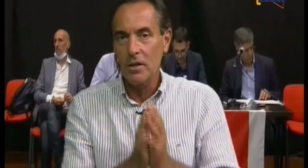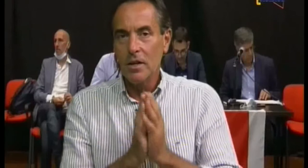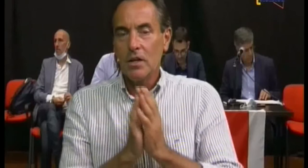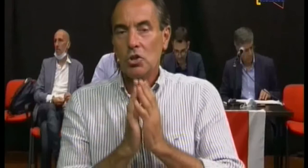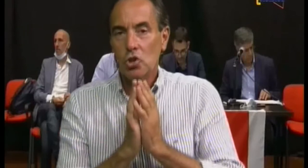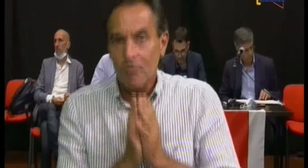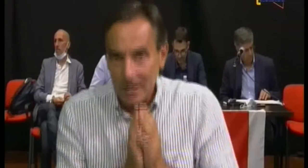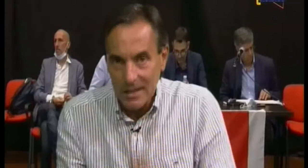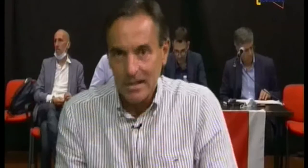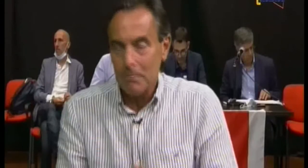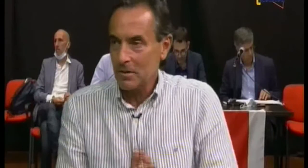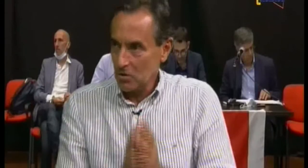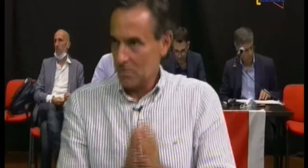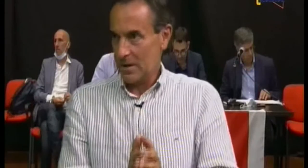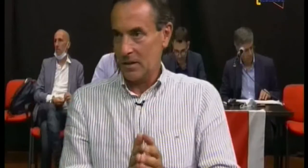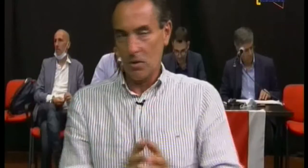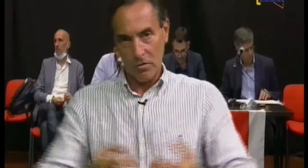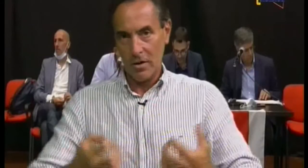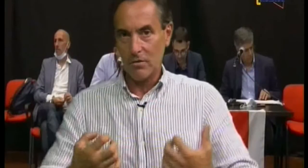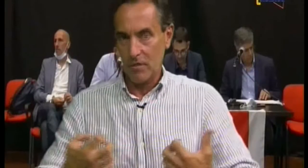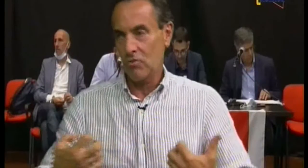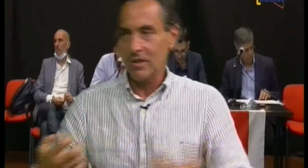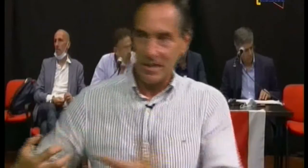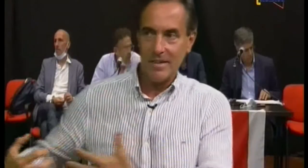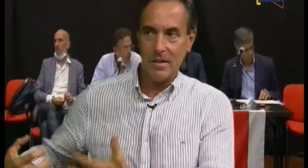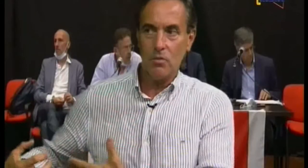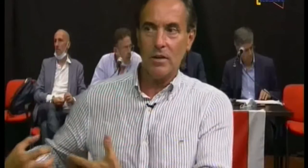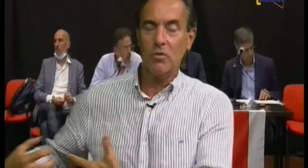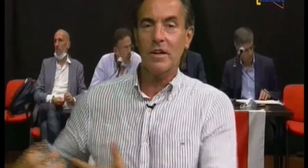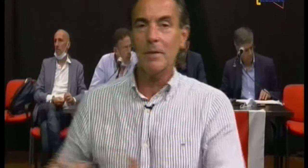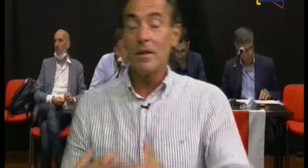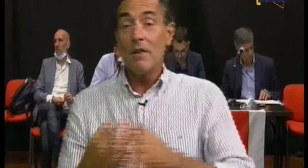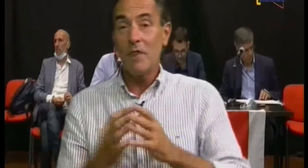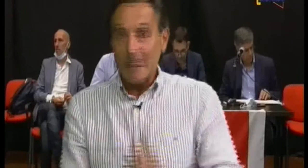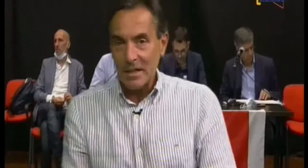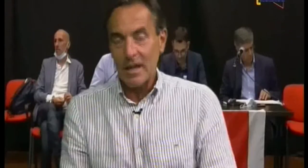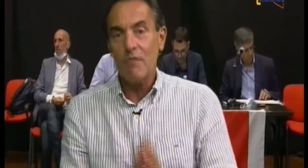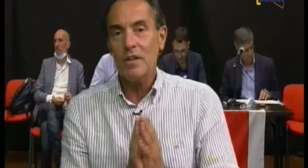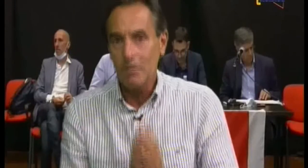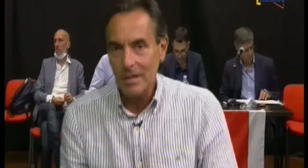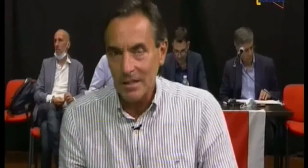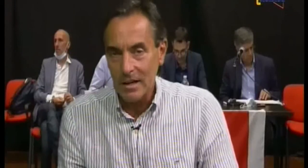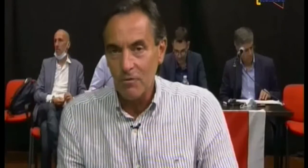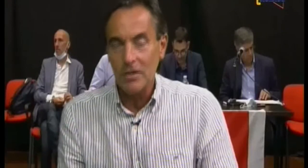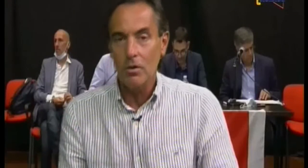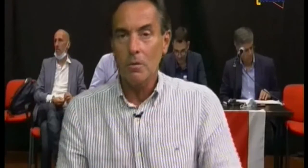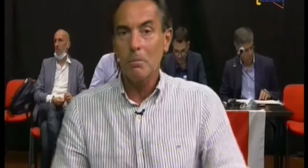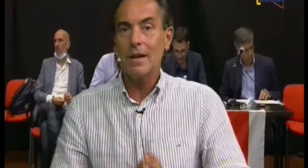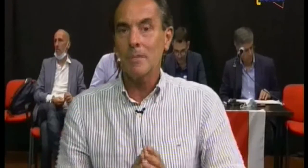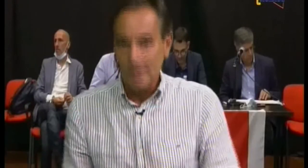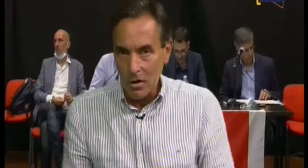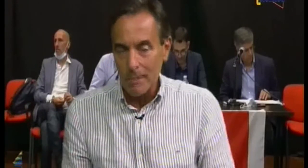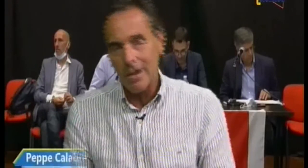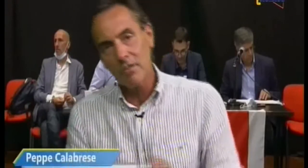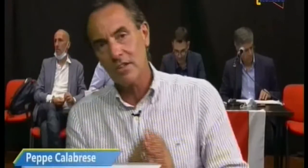telespettatori, venite al Partito Democratico, in questo caso faccio gli interessi di uno schieramento, venite e fate politica e fatelo per